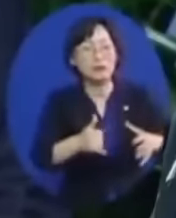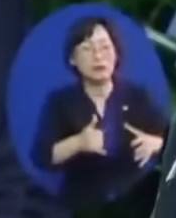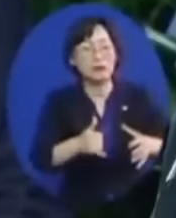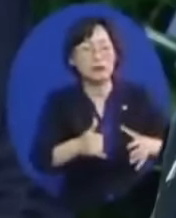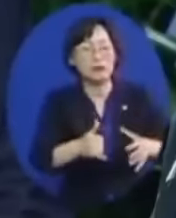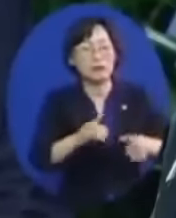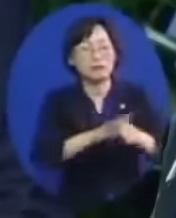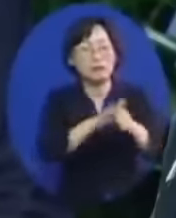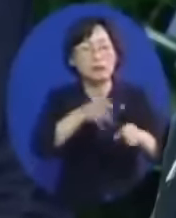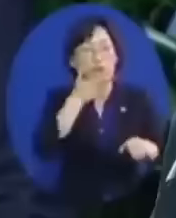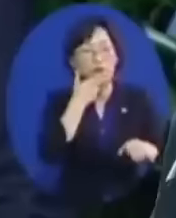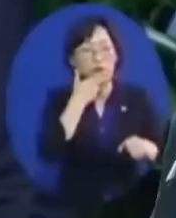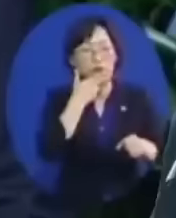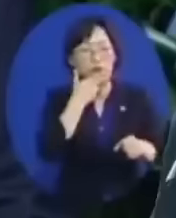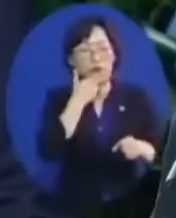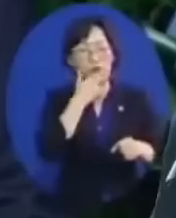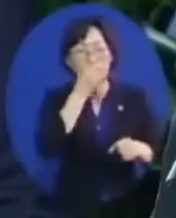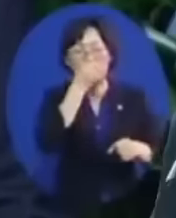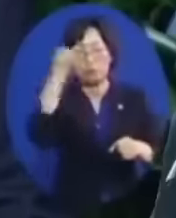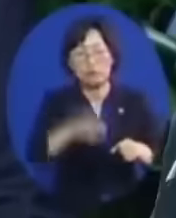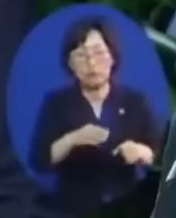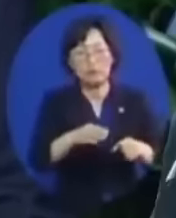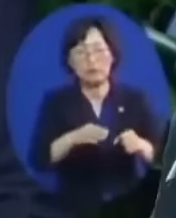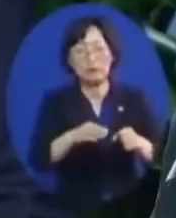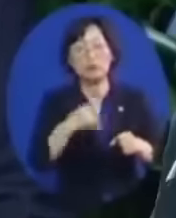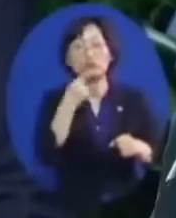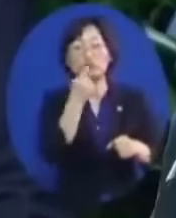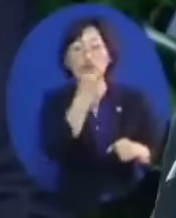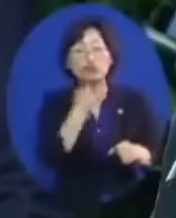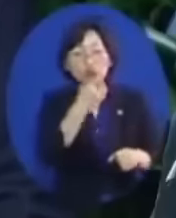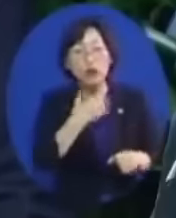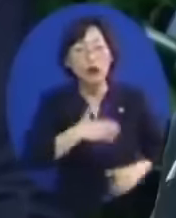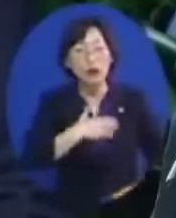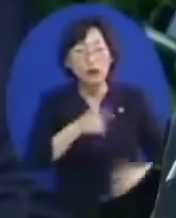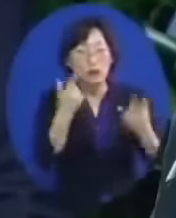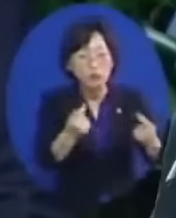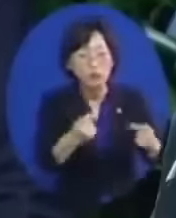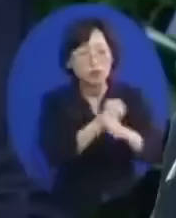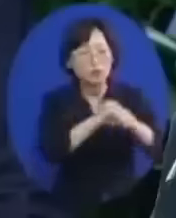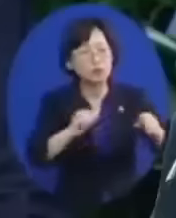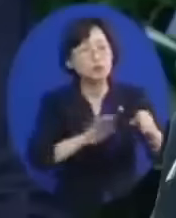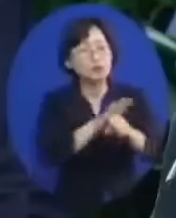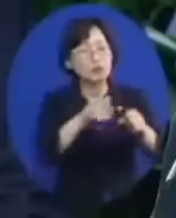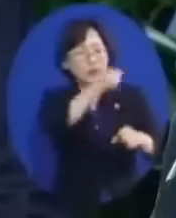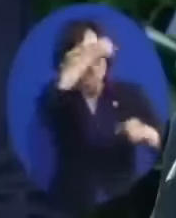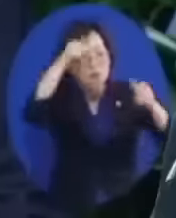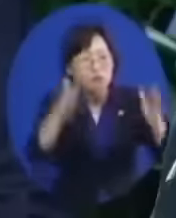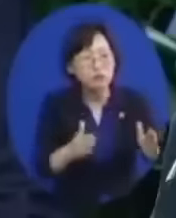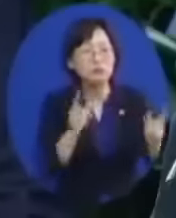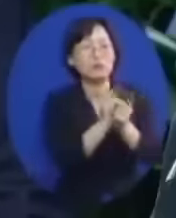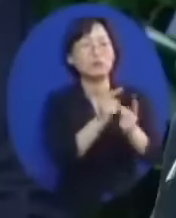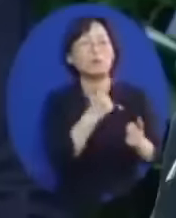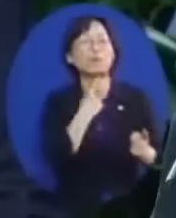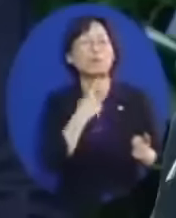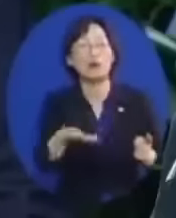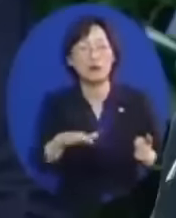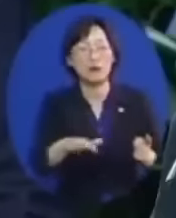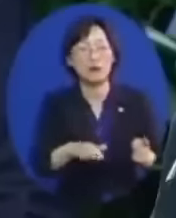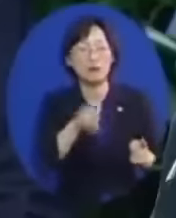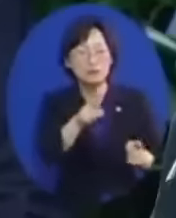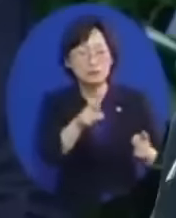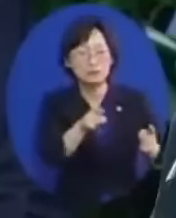무린정과 무시만 당해왔는데 이런 용서와 사랑을 내 평생에 당해본 적이 없으니 나는 이